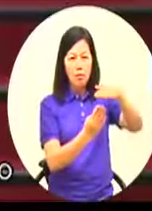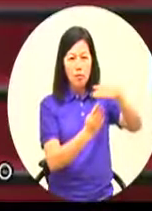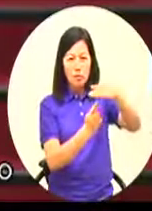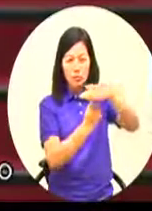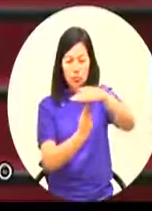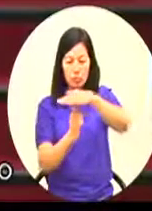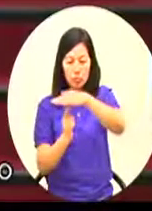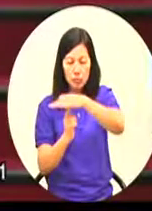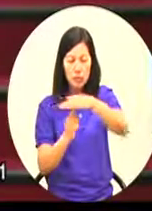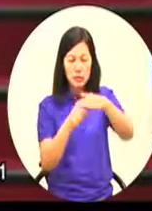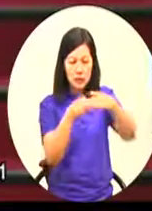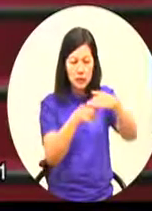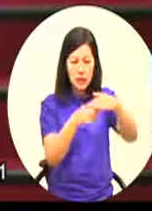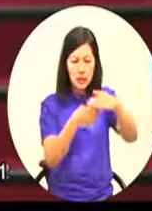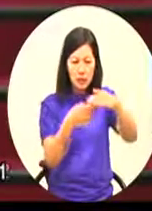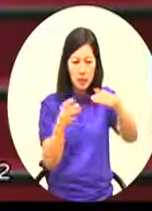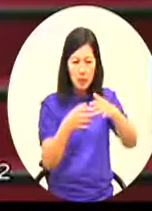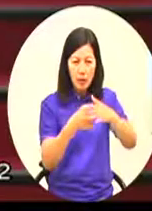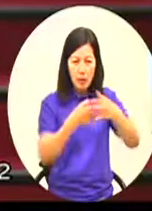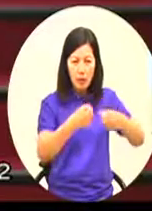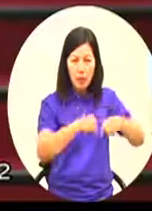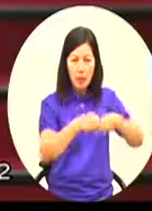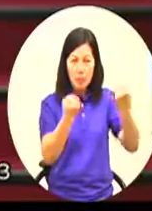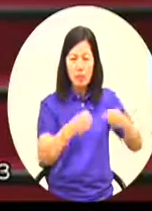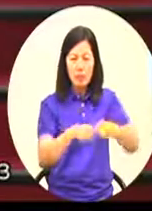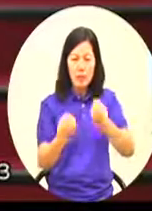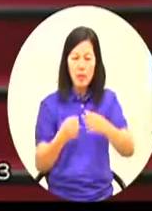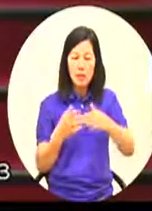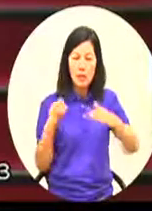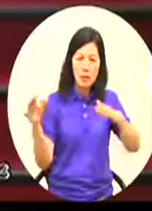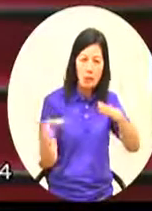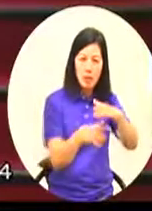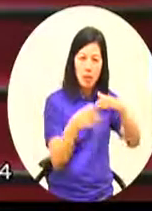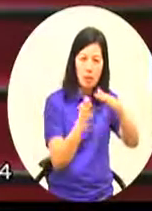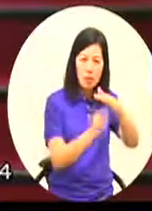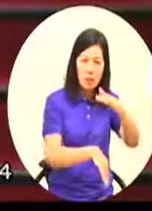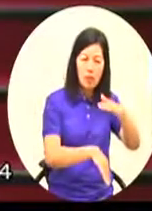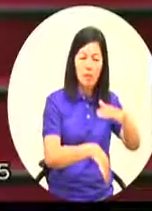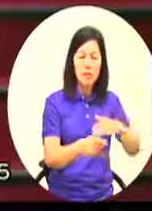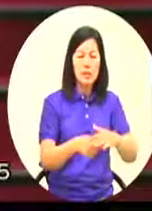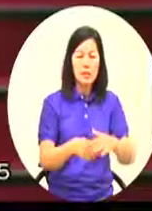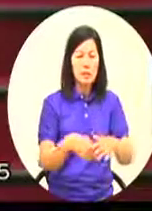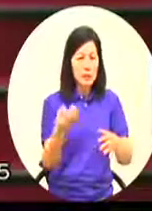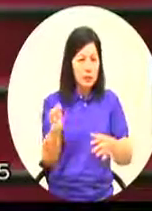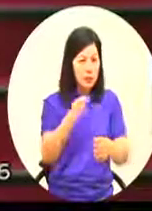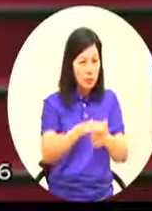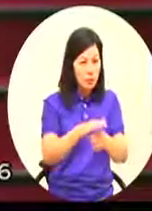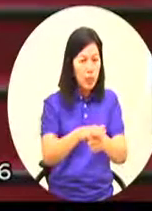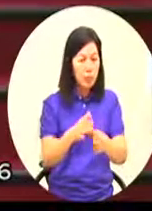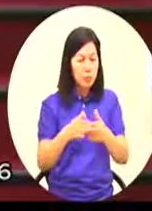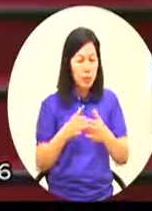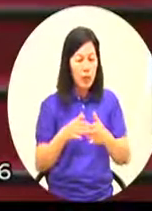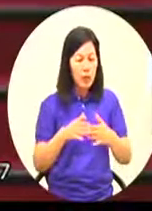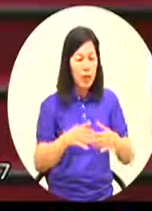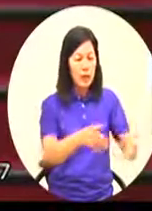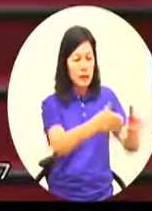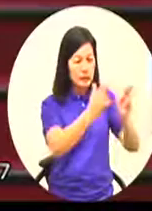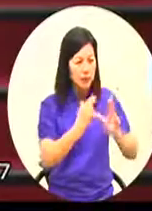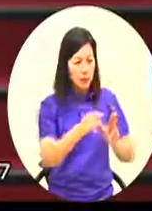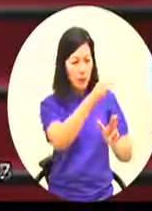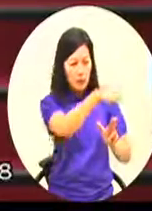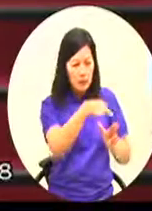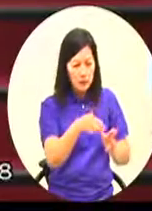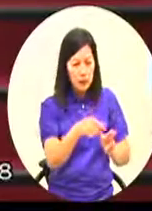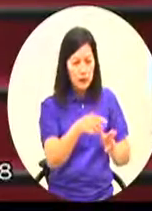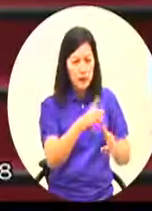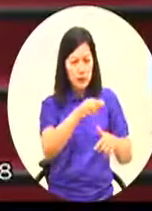来，只要桥墩的这个经费就可以了，所有的桥板桥索那个东东都有